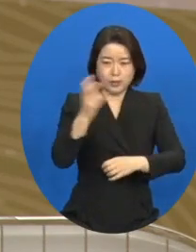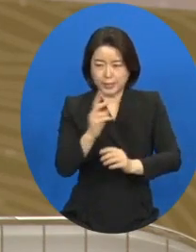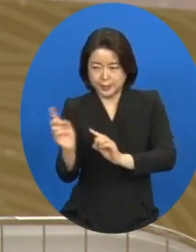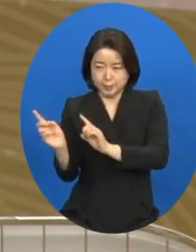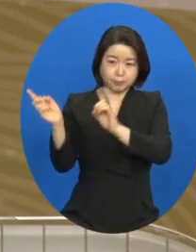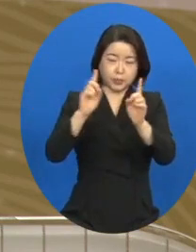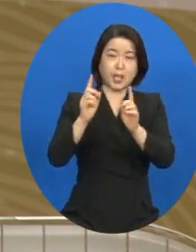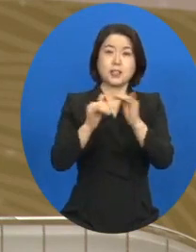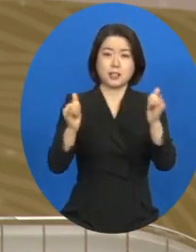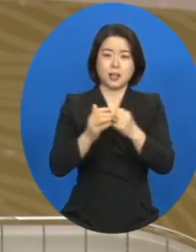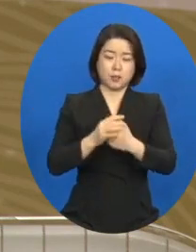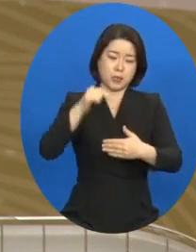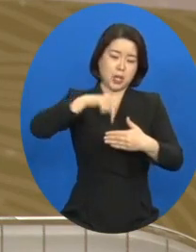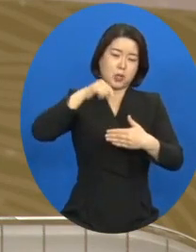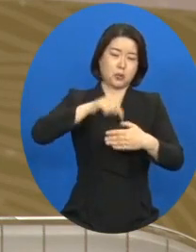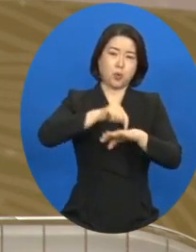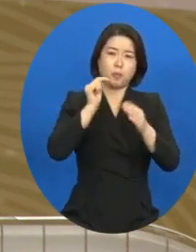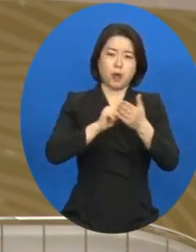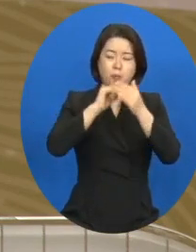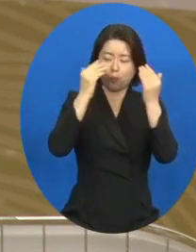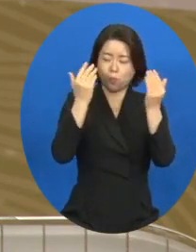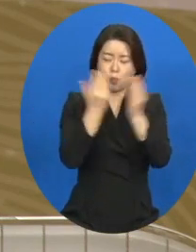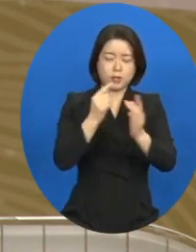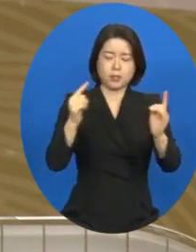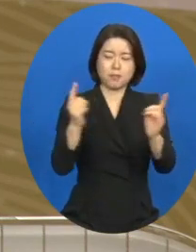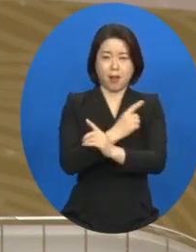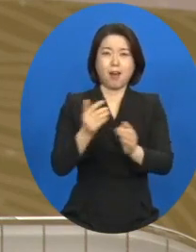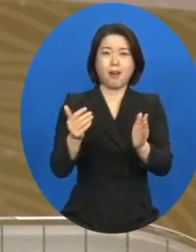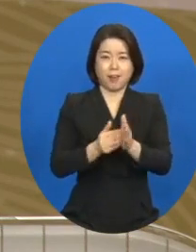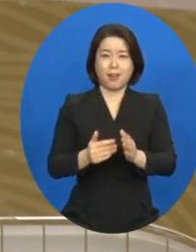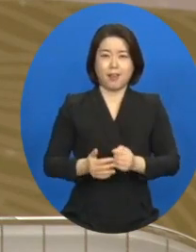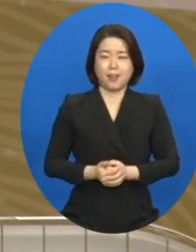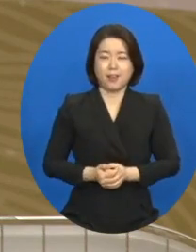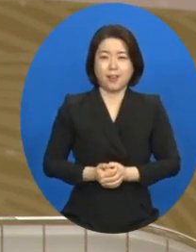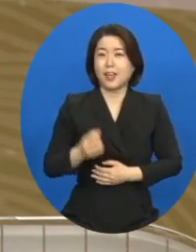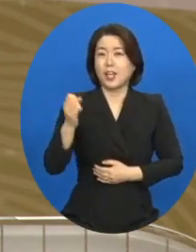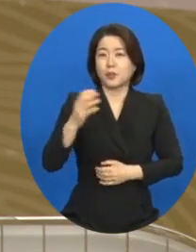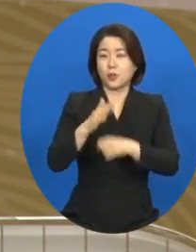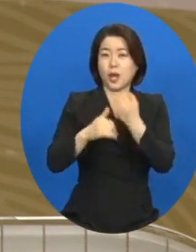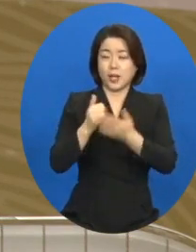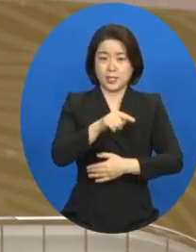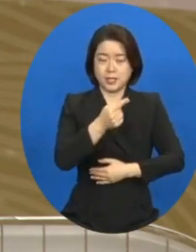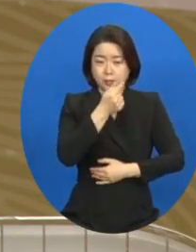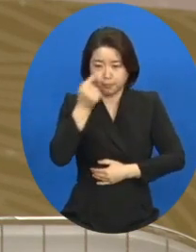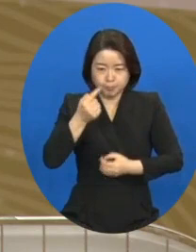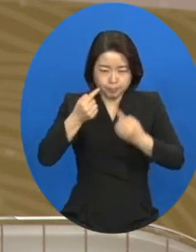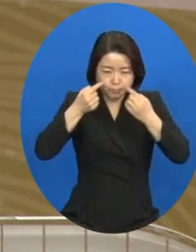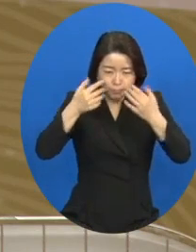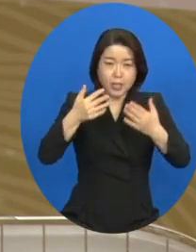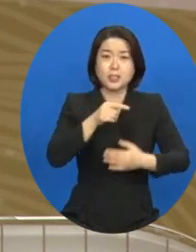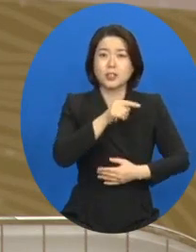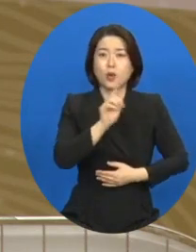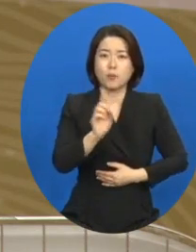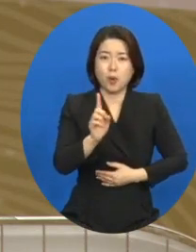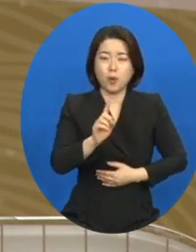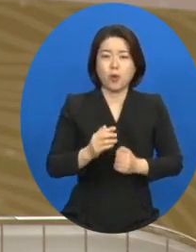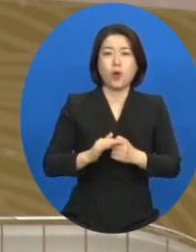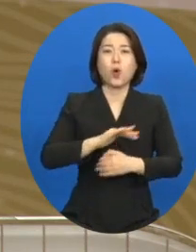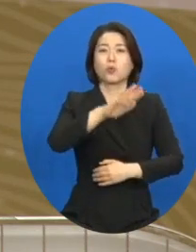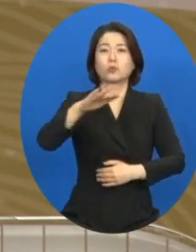우리 속마음이 완전히 뒤집어진 거죠. 그리고 하나님이 그 확증으로, 증거로